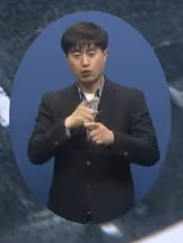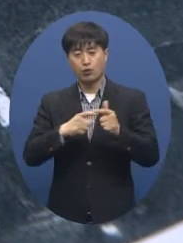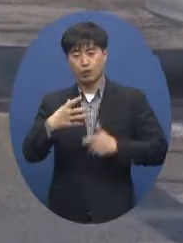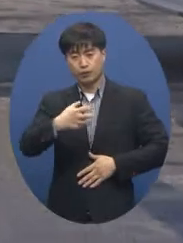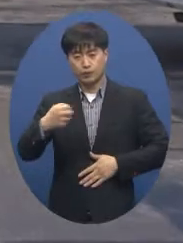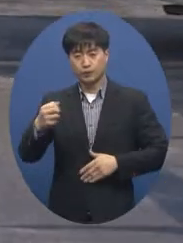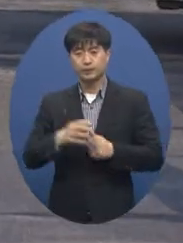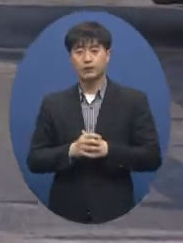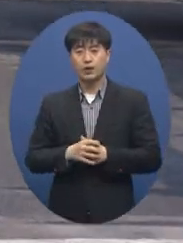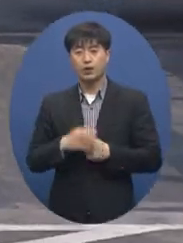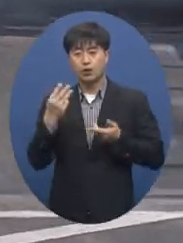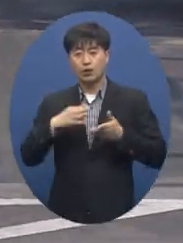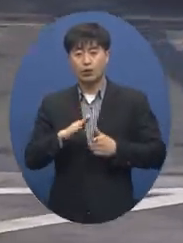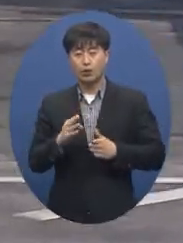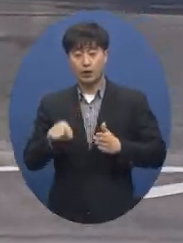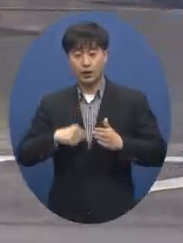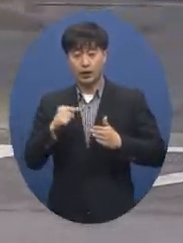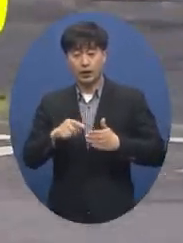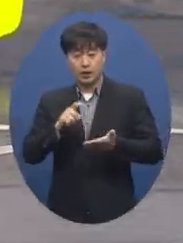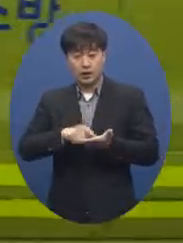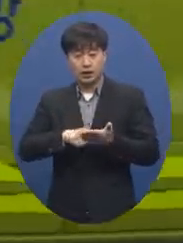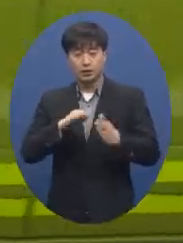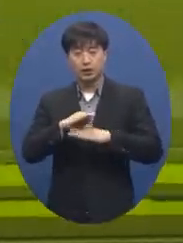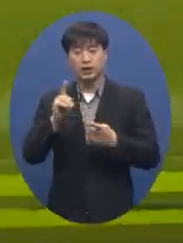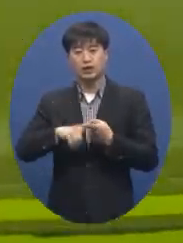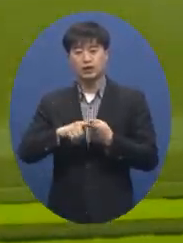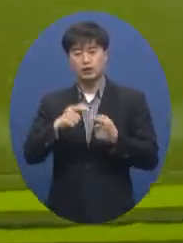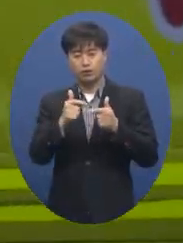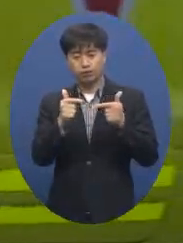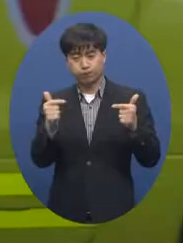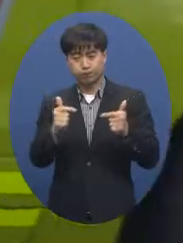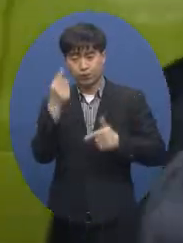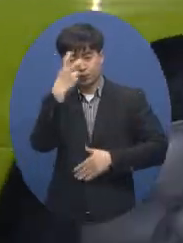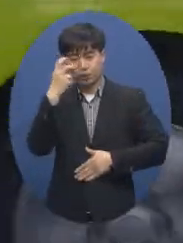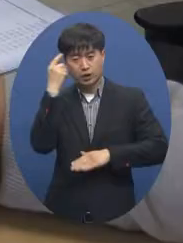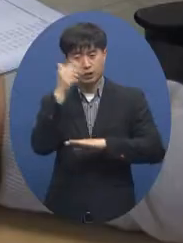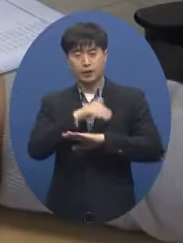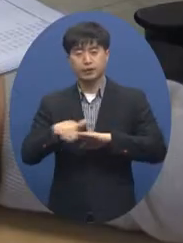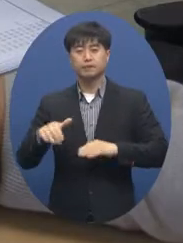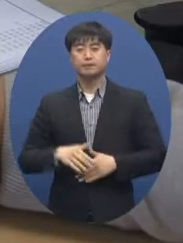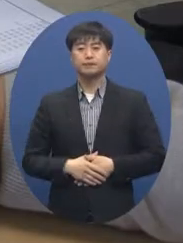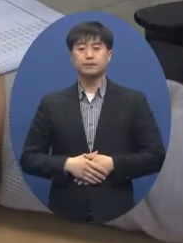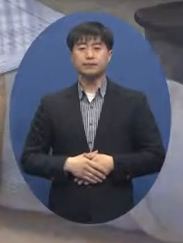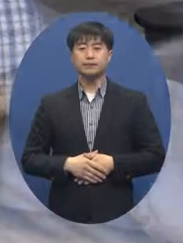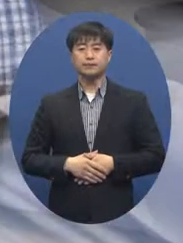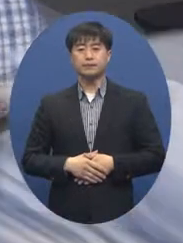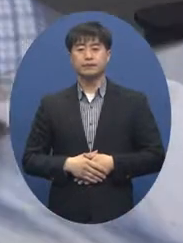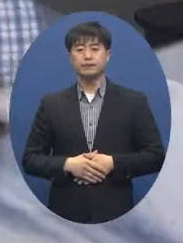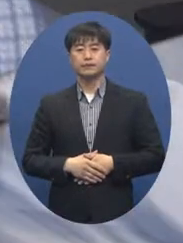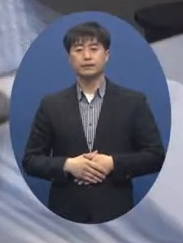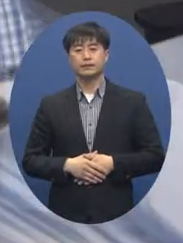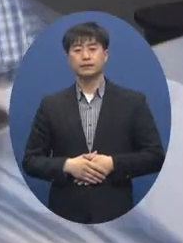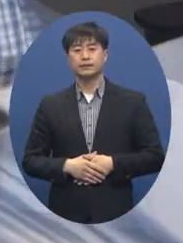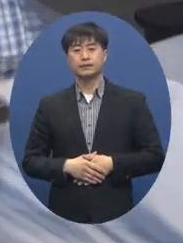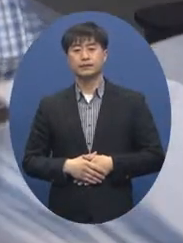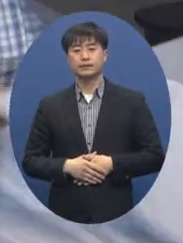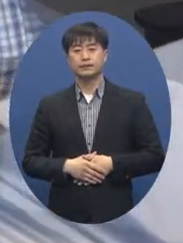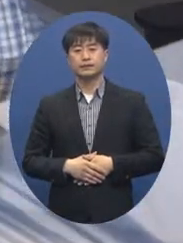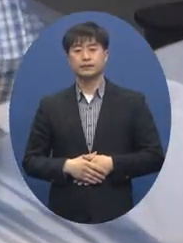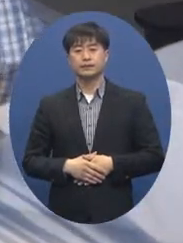걷어들였습니다. 경기도는 도내 응급차량에 대해서도 확대 조사할 방침입니다. 경기지TV 한선지입니다.